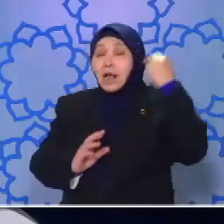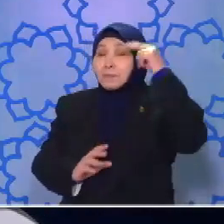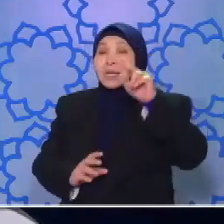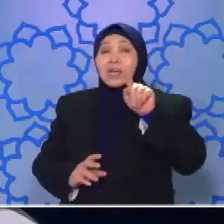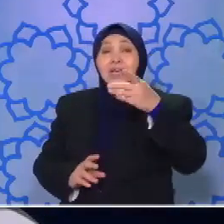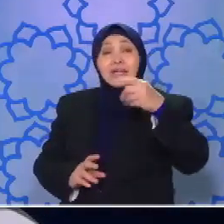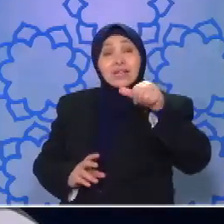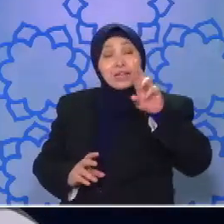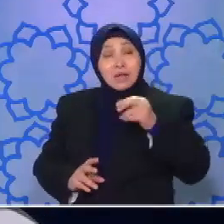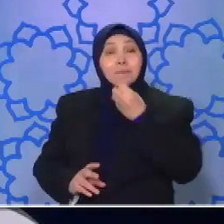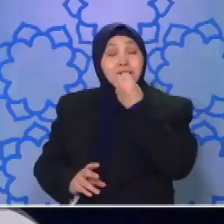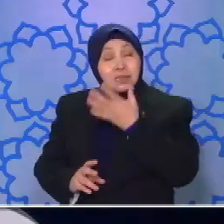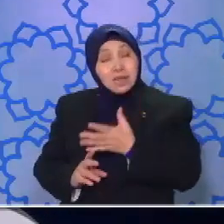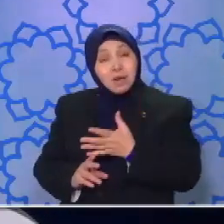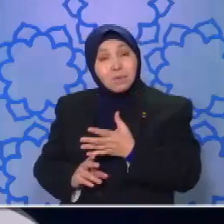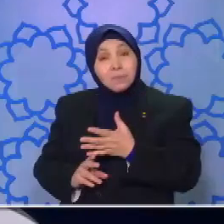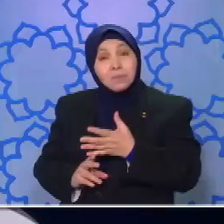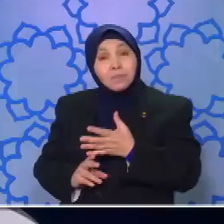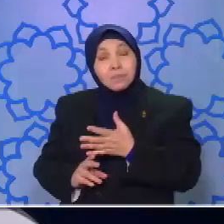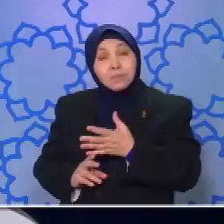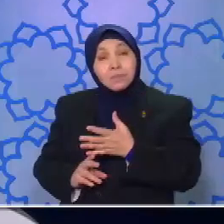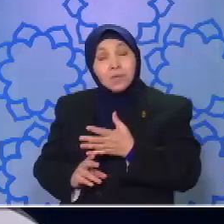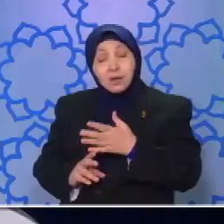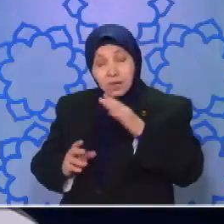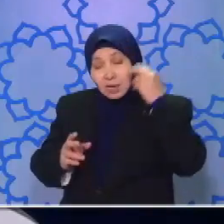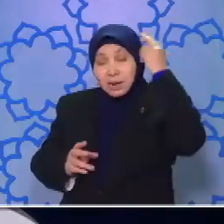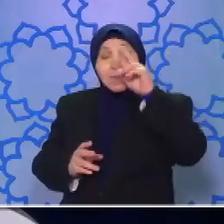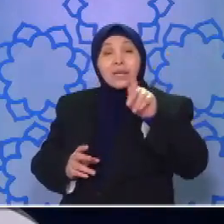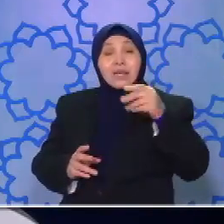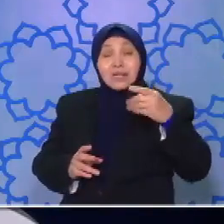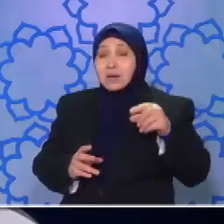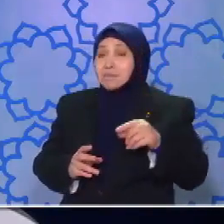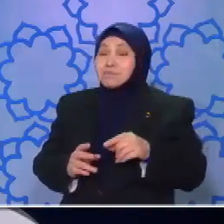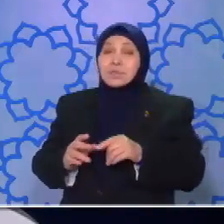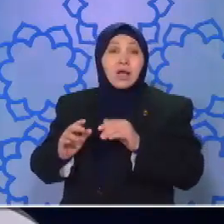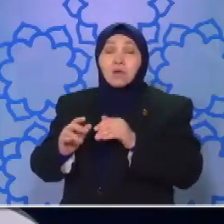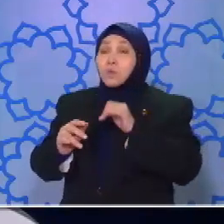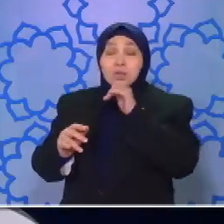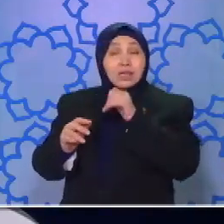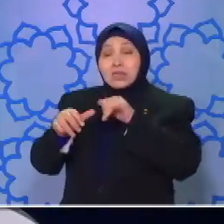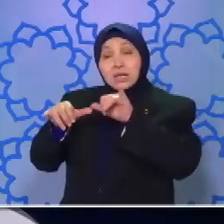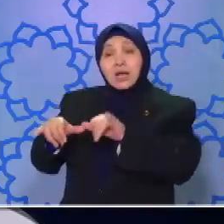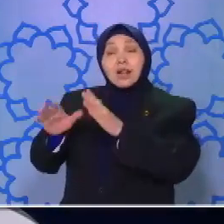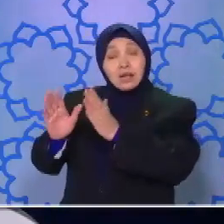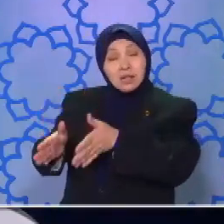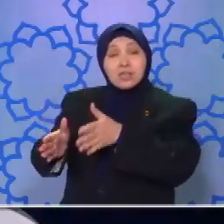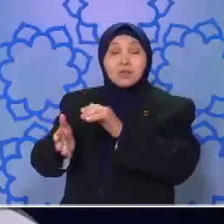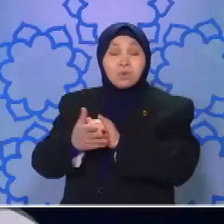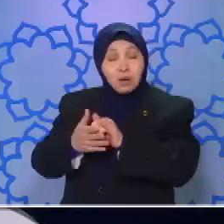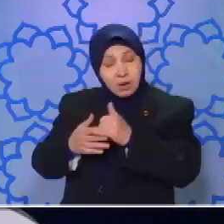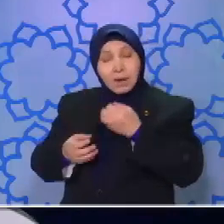kata sa'unabbi'uka bita'wili ma lam tastati' alaihi sabra. Aku takkan tinggalkan kau begitu sahaja, aku akan